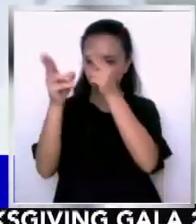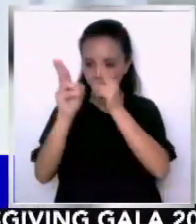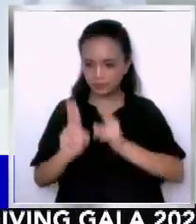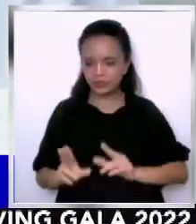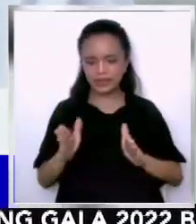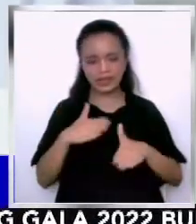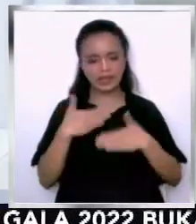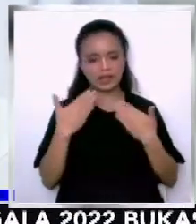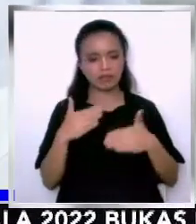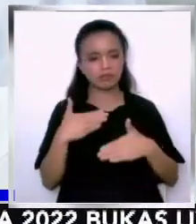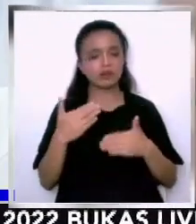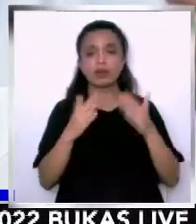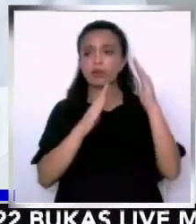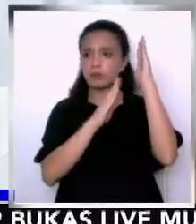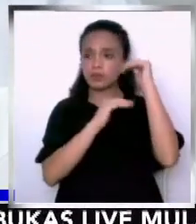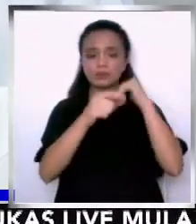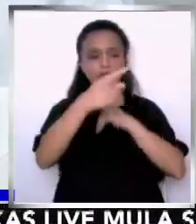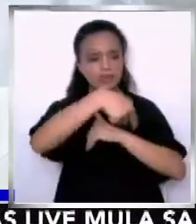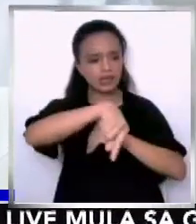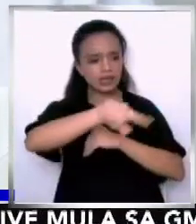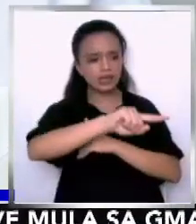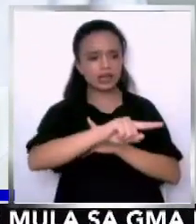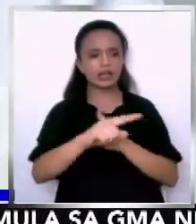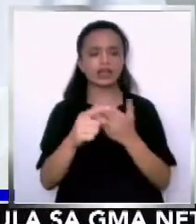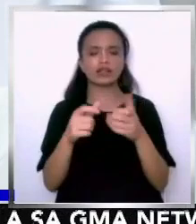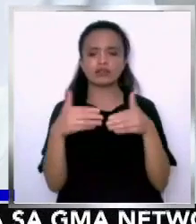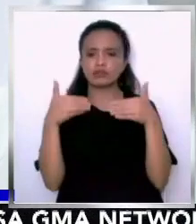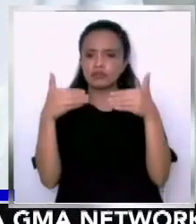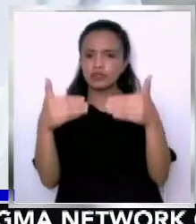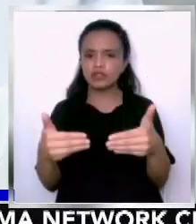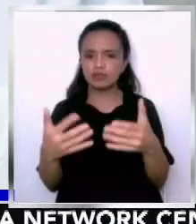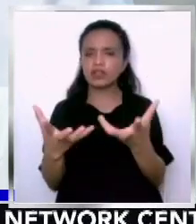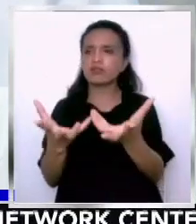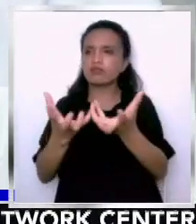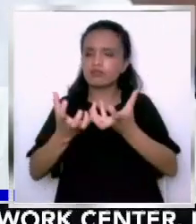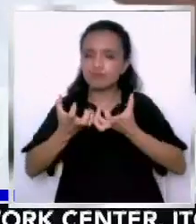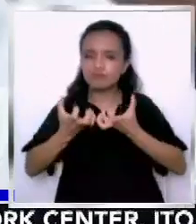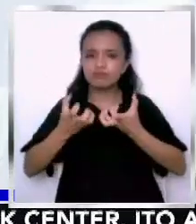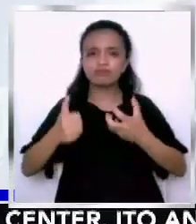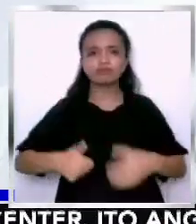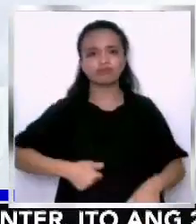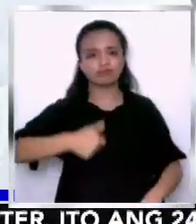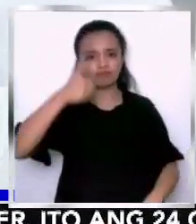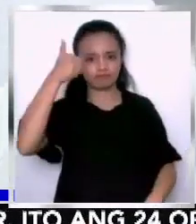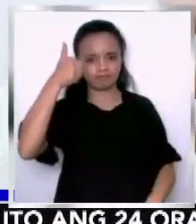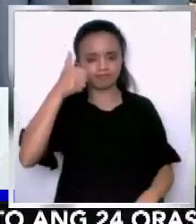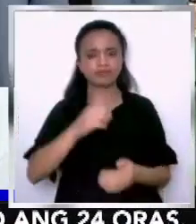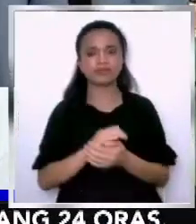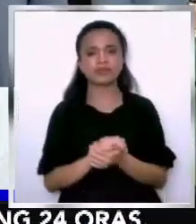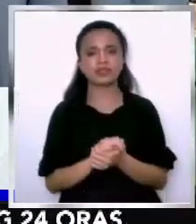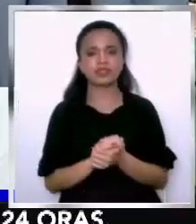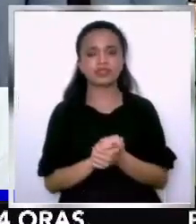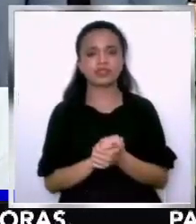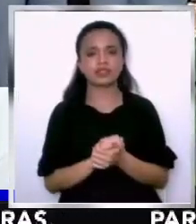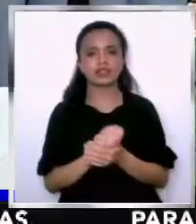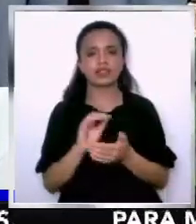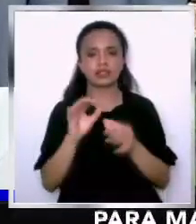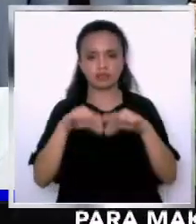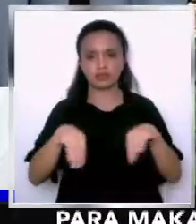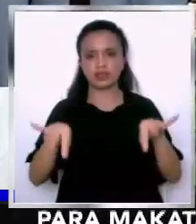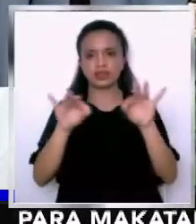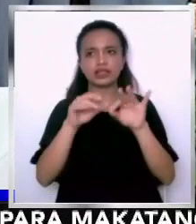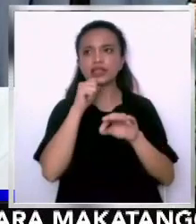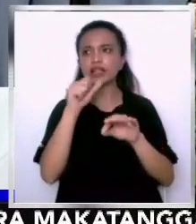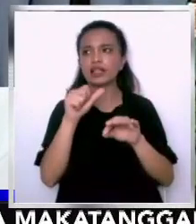I hope they continue to be hungry, no, for winning. Because that's more important than just winning it. Dahil dito,